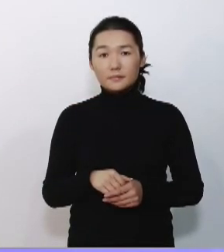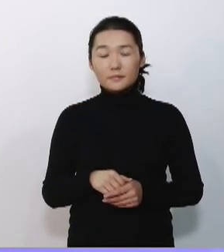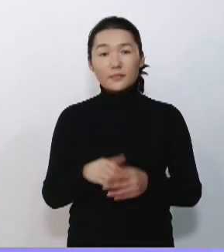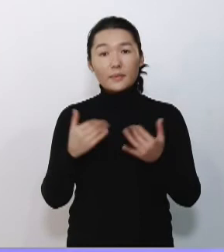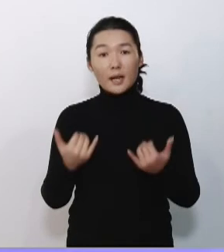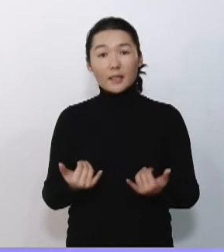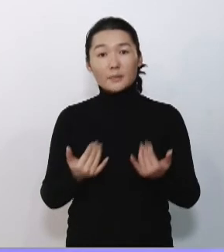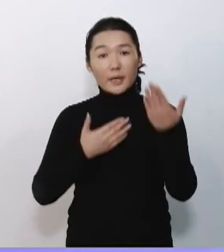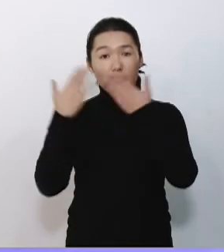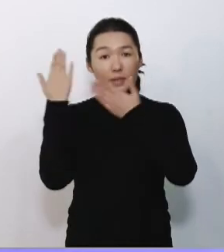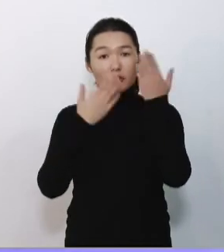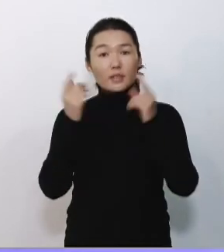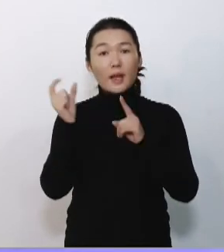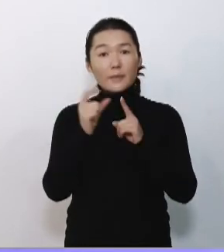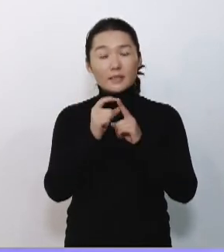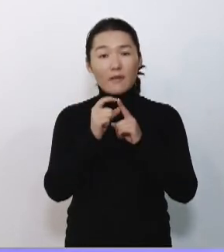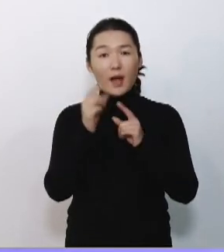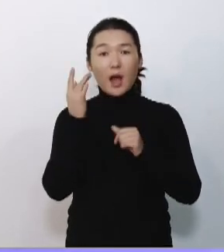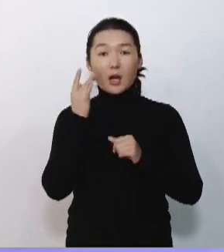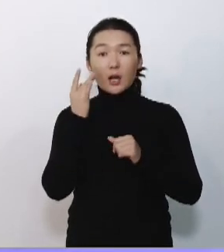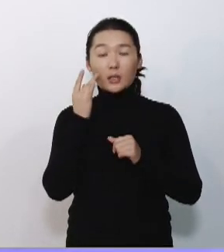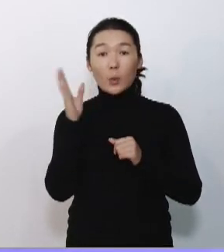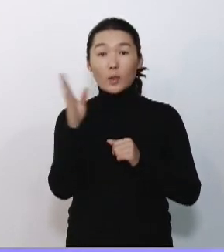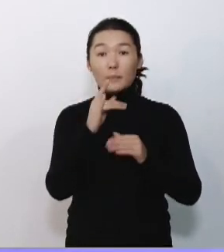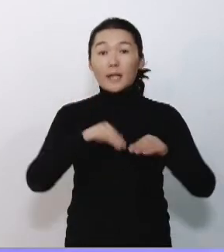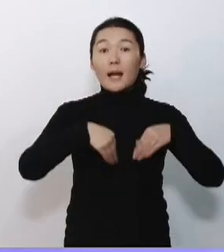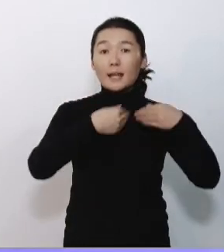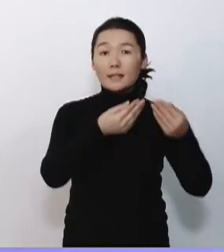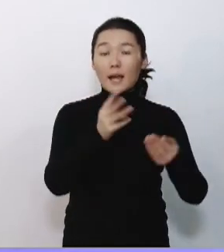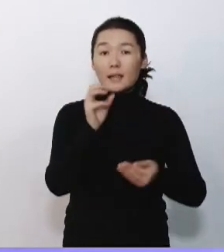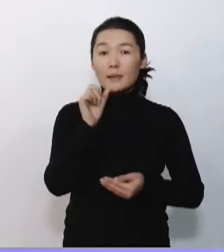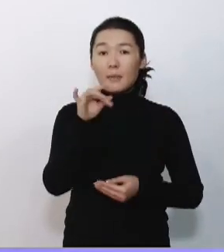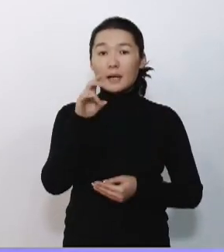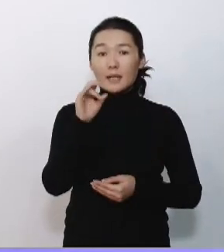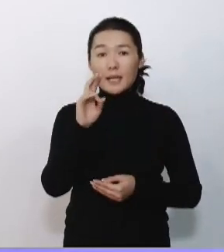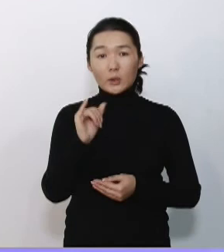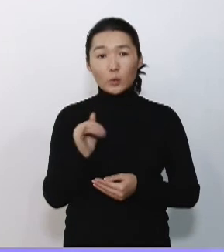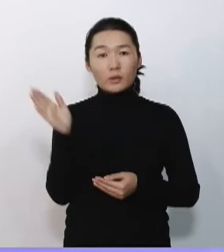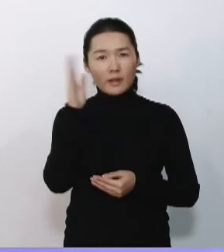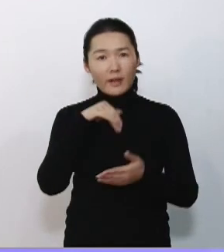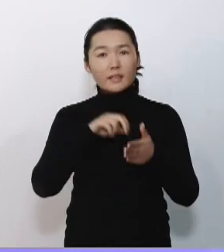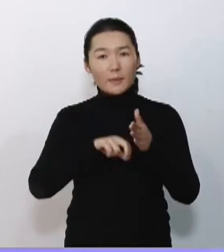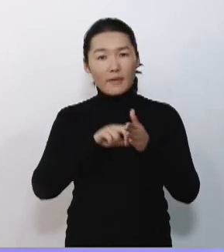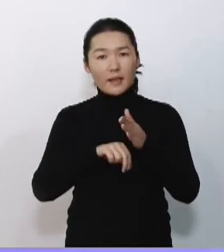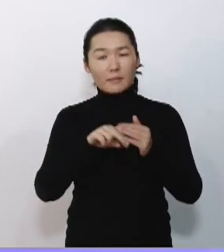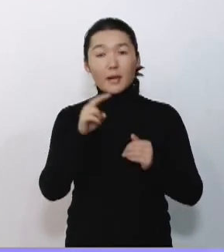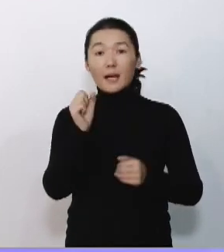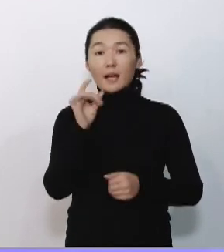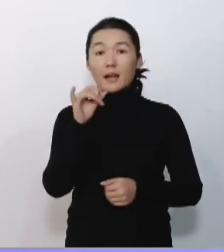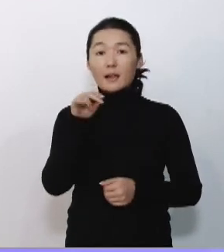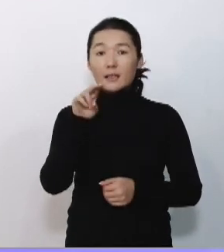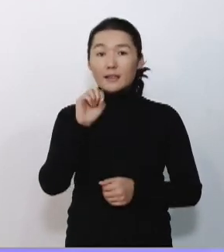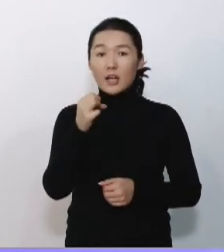А теперь прочитаем слова, которые мы отдали Марлену. Давайте проверим. Карандаш,